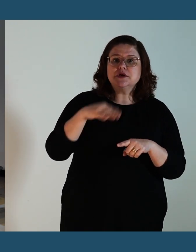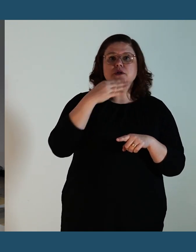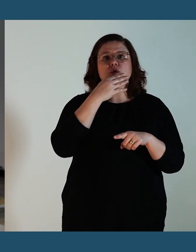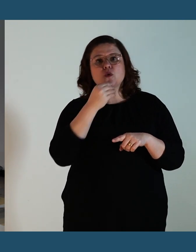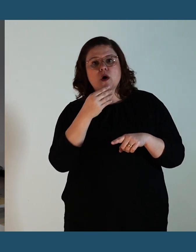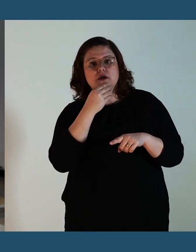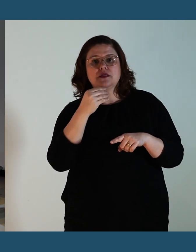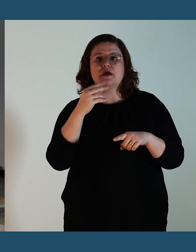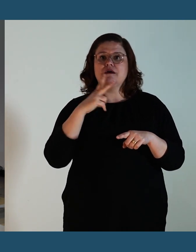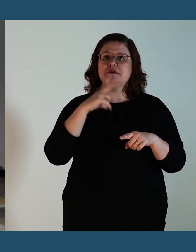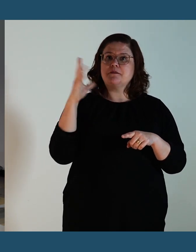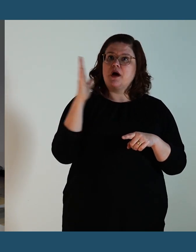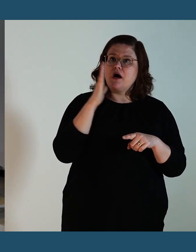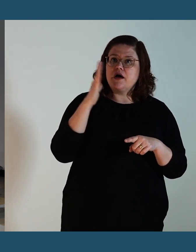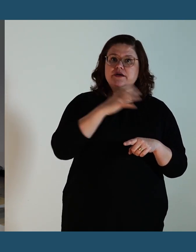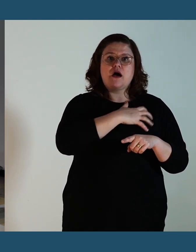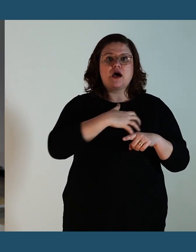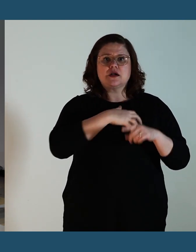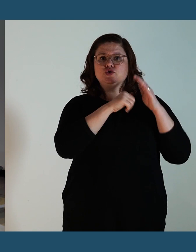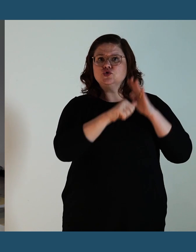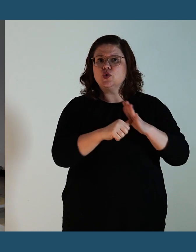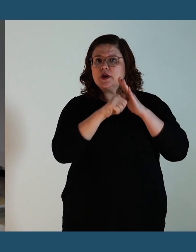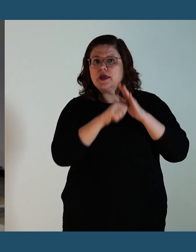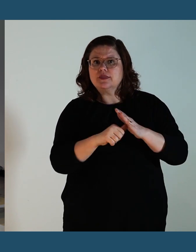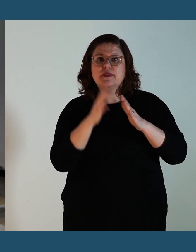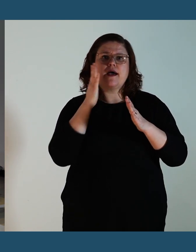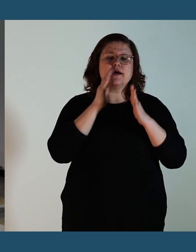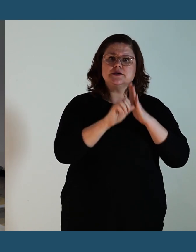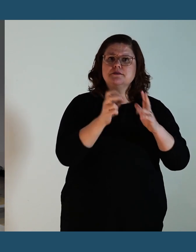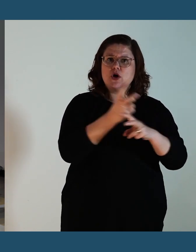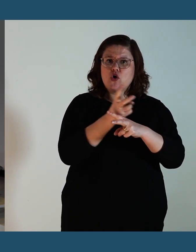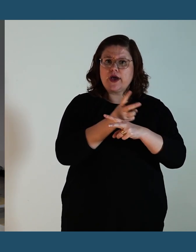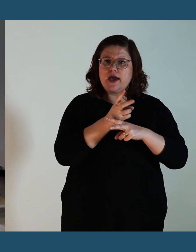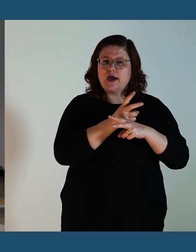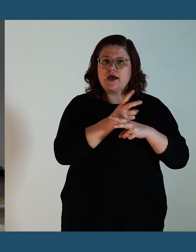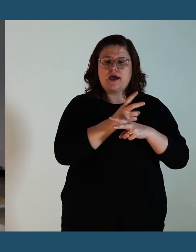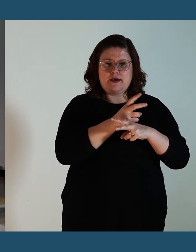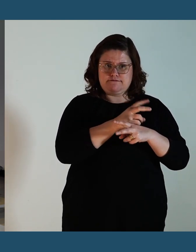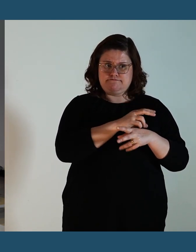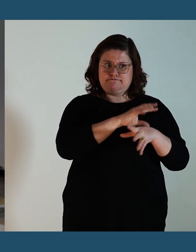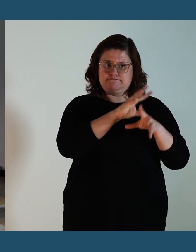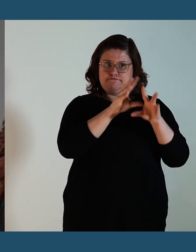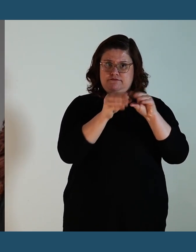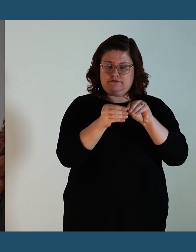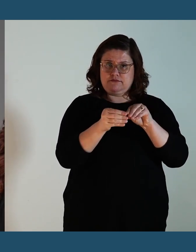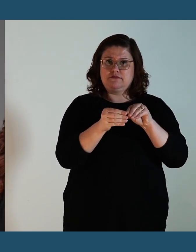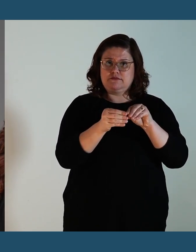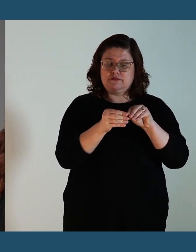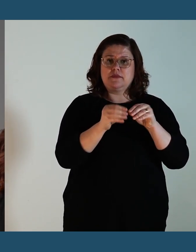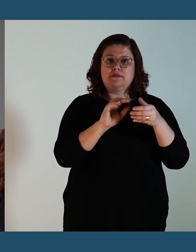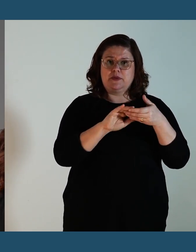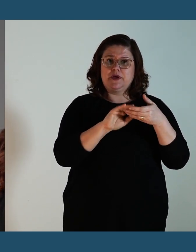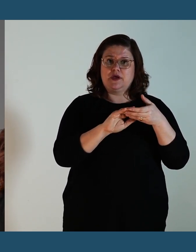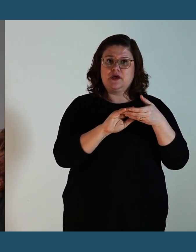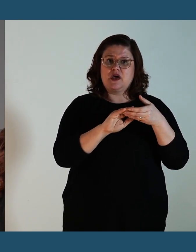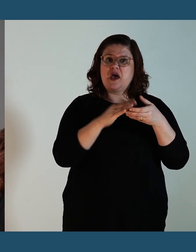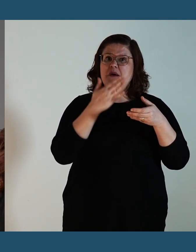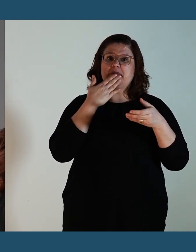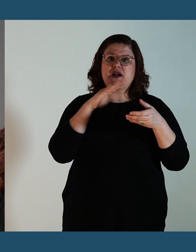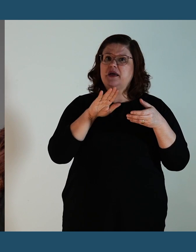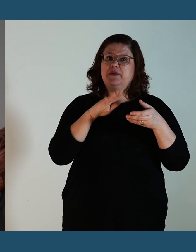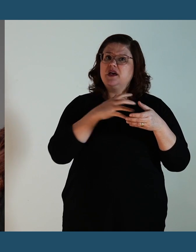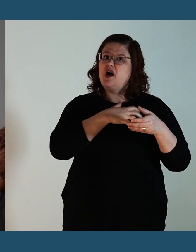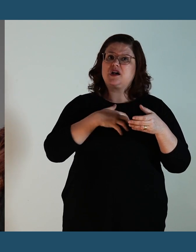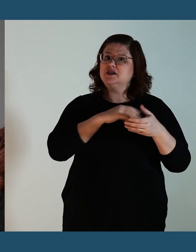kokee vapaa-ajan harrastuksissa syrjintää ja rasismia, niin helposti voisi ajatella, että ehkä joidenkin kohdalla on parempi, että ei